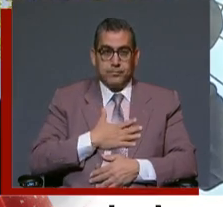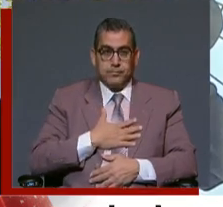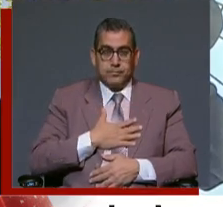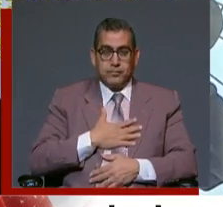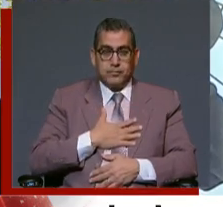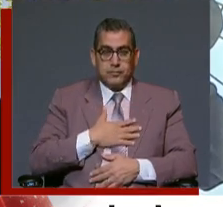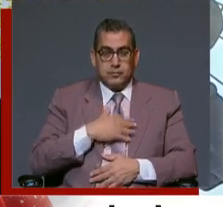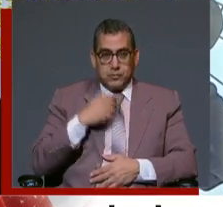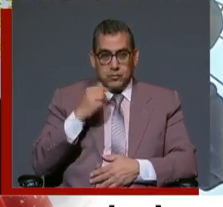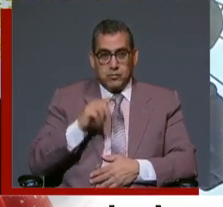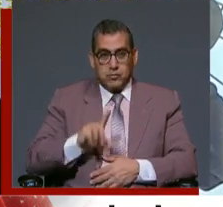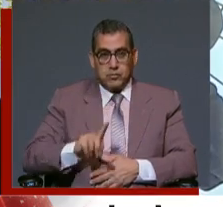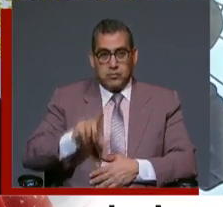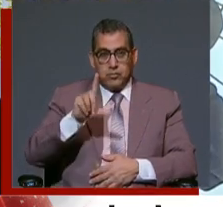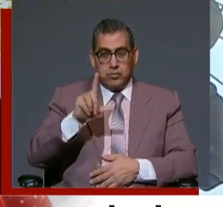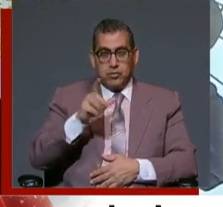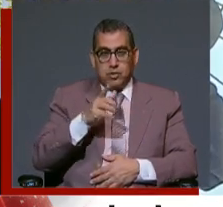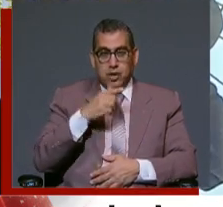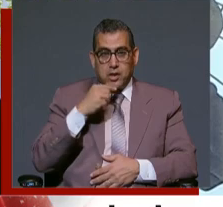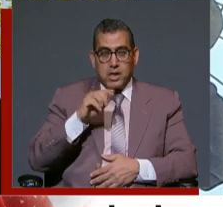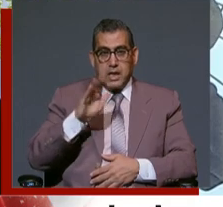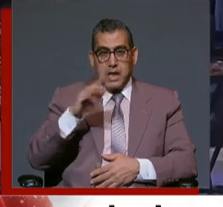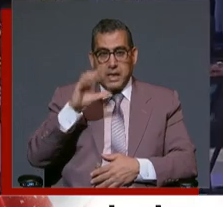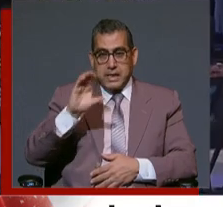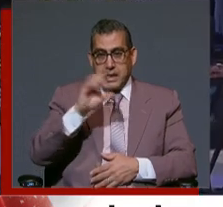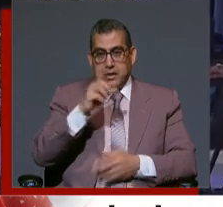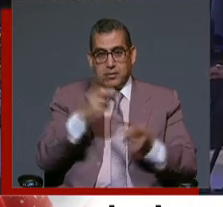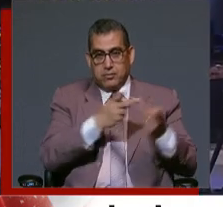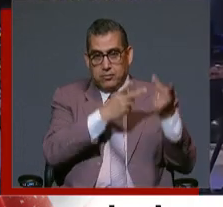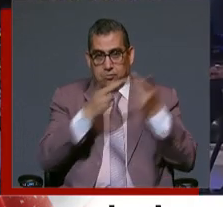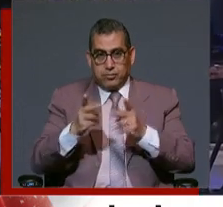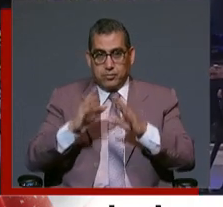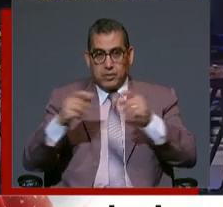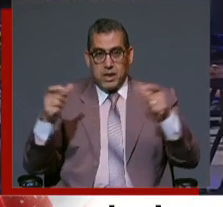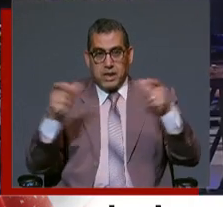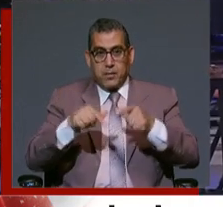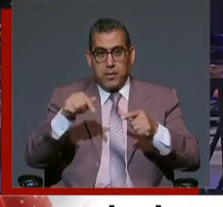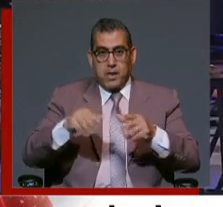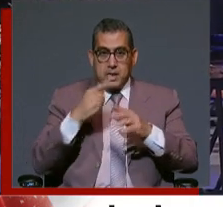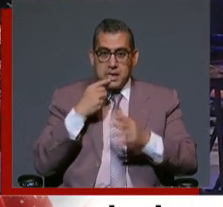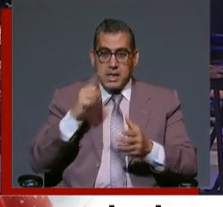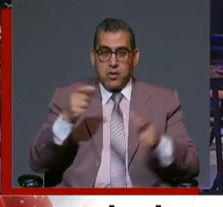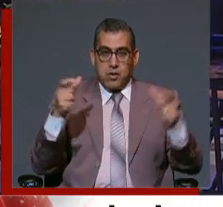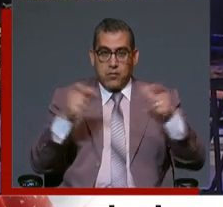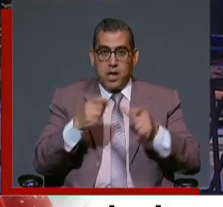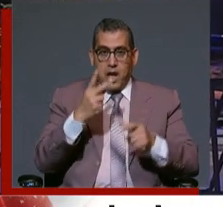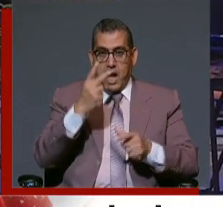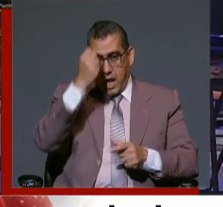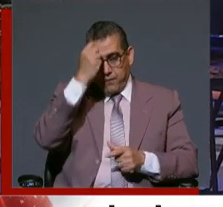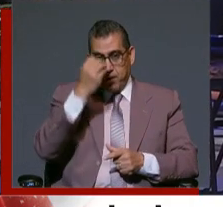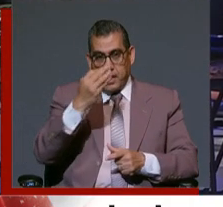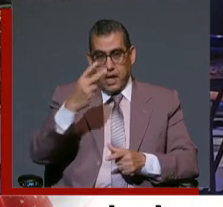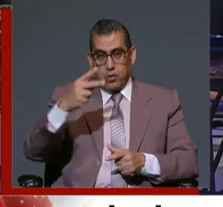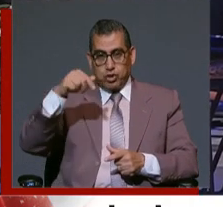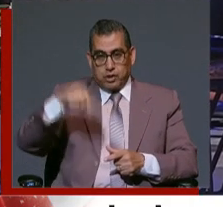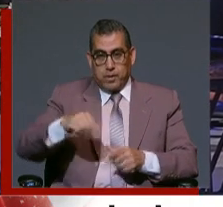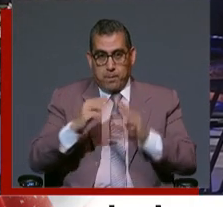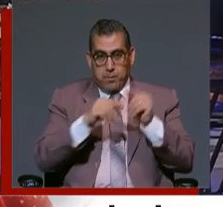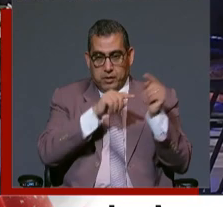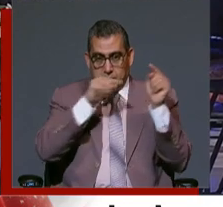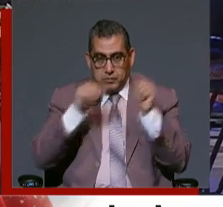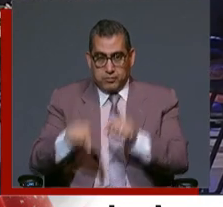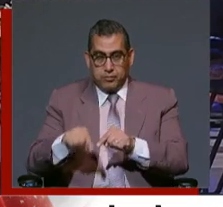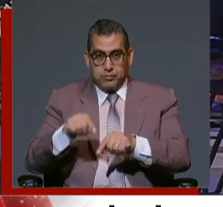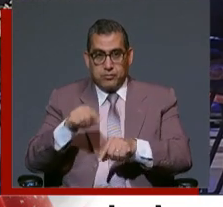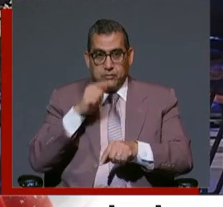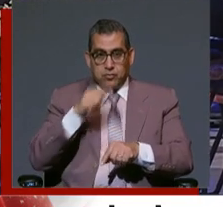لفخامة السيد السيسي على استضافة الاجتماعات السنوية لعام 2023 لبنك